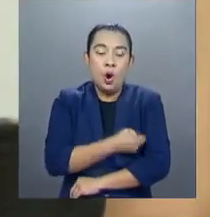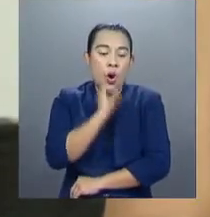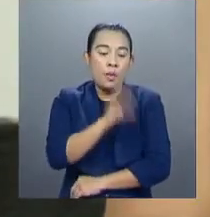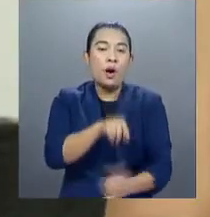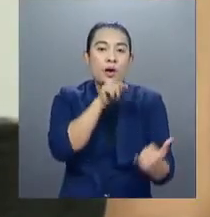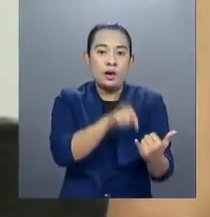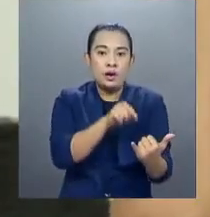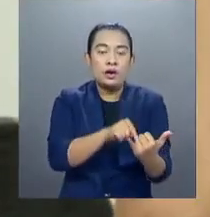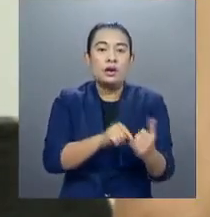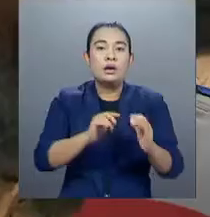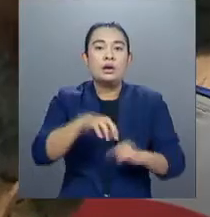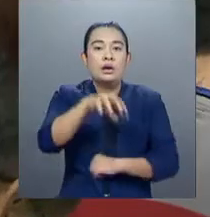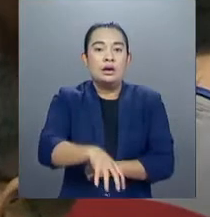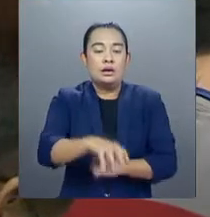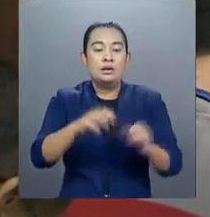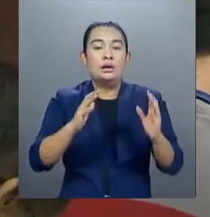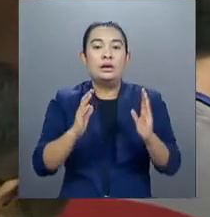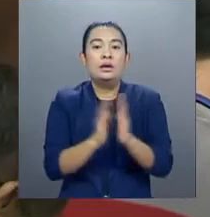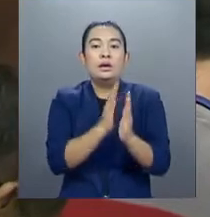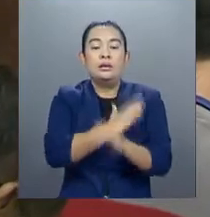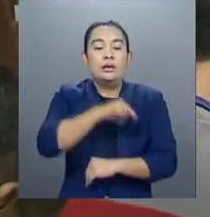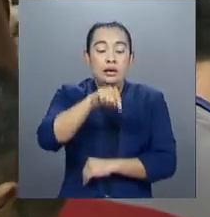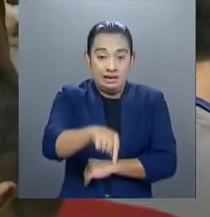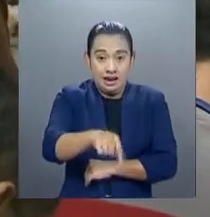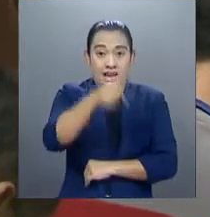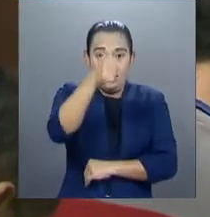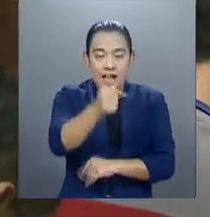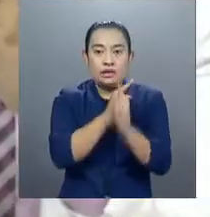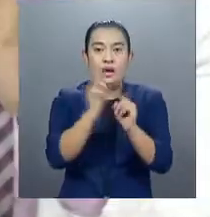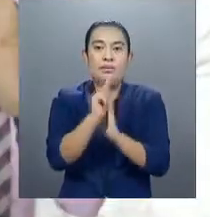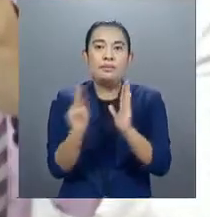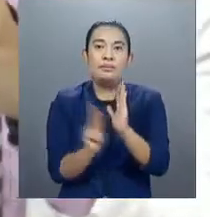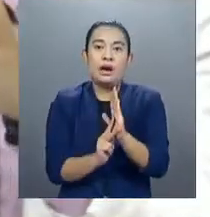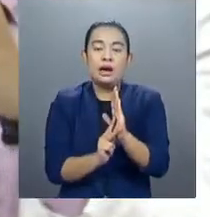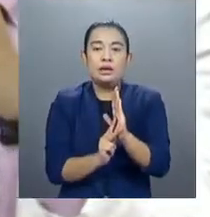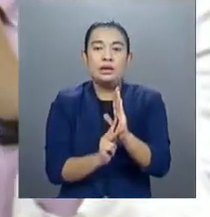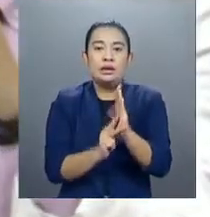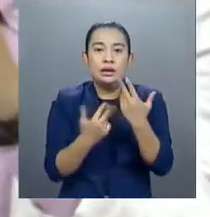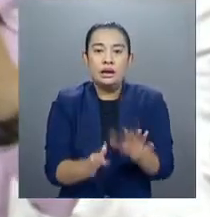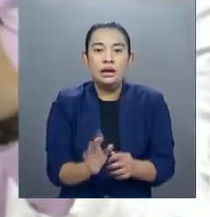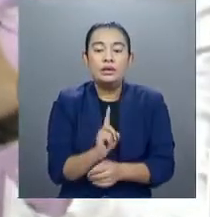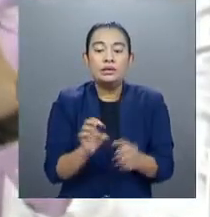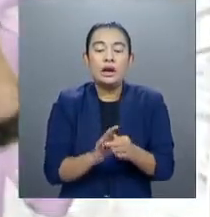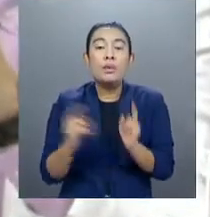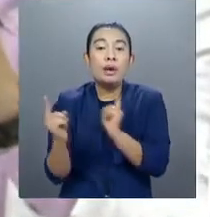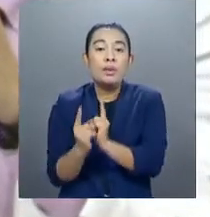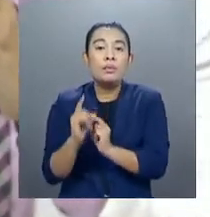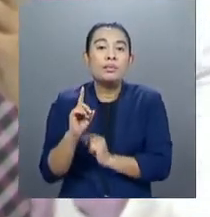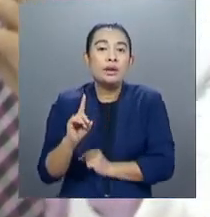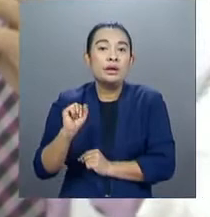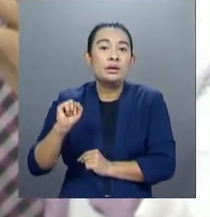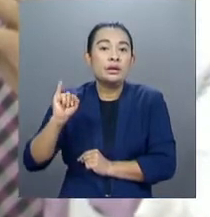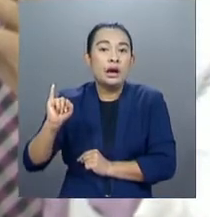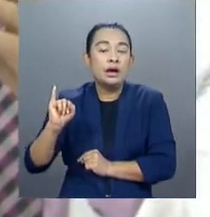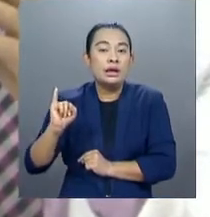ได้ก็จะดำเนินการตามขั้นตอนของกฎหมายนะคะซึ่งบอกไม่ได้ว่าจะไปพบพนักงานสอบสวน DSIตามนัดวันที่ 26